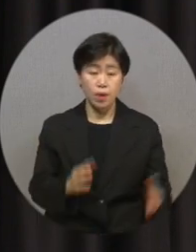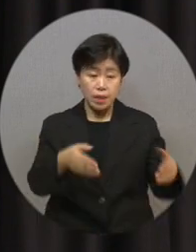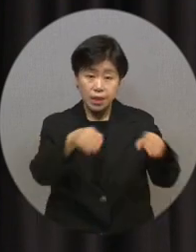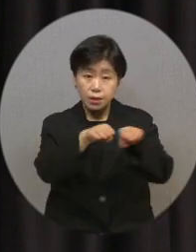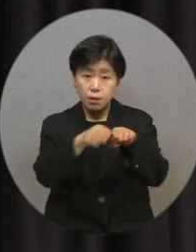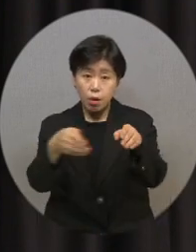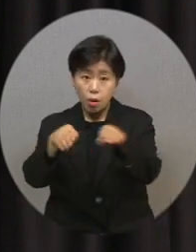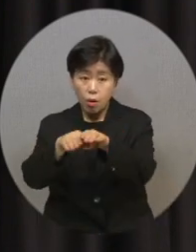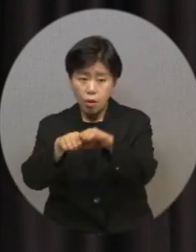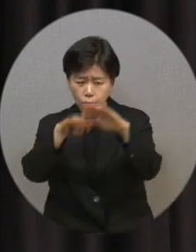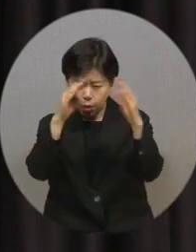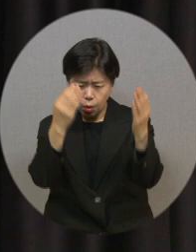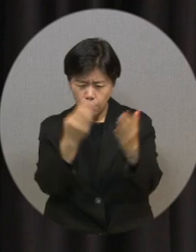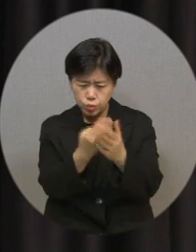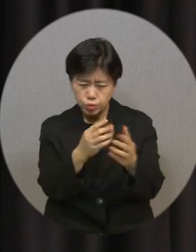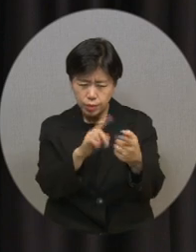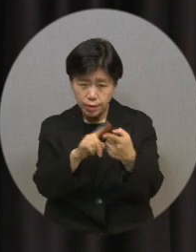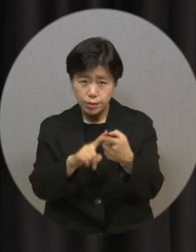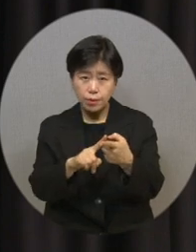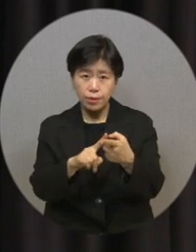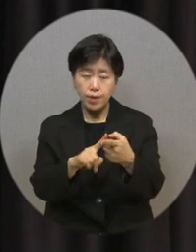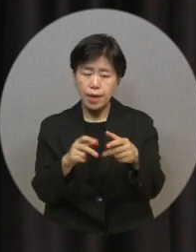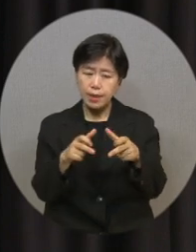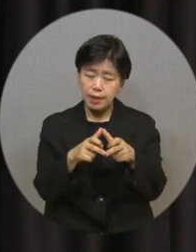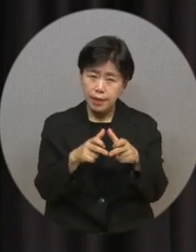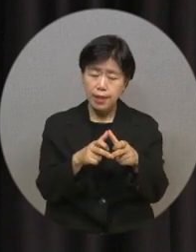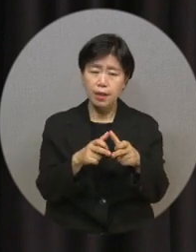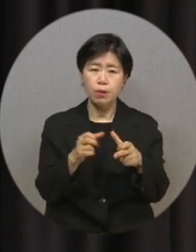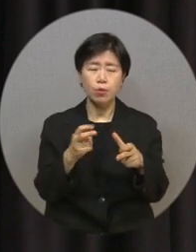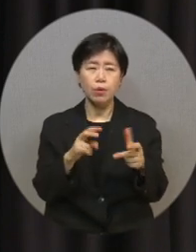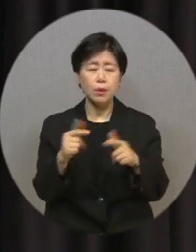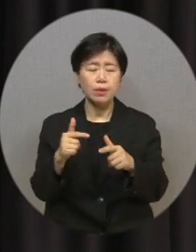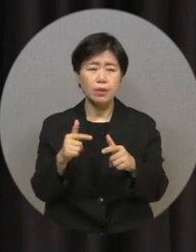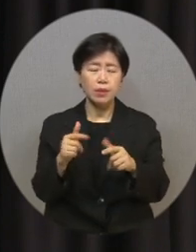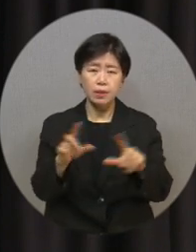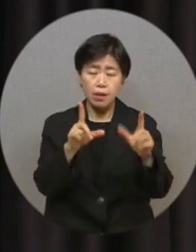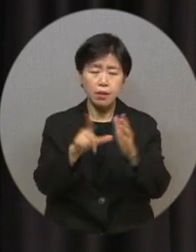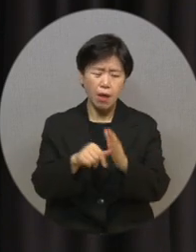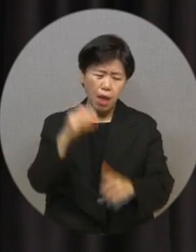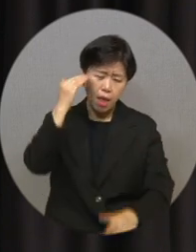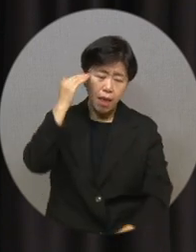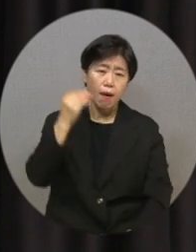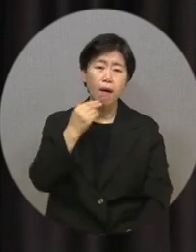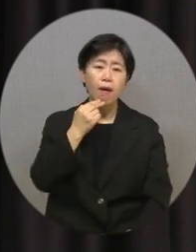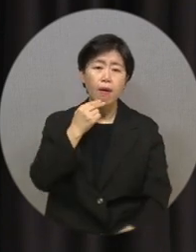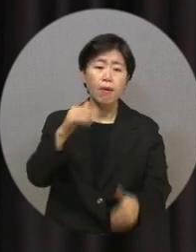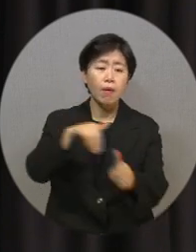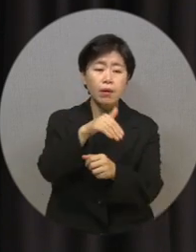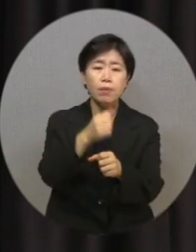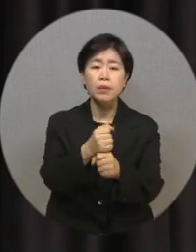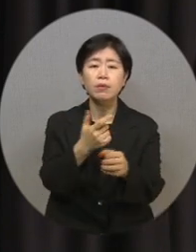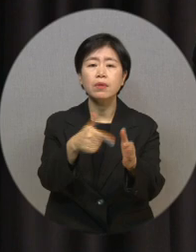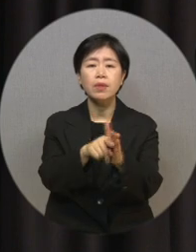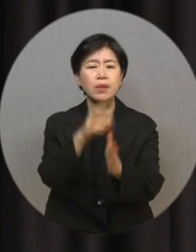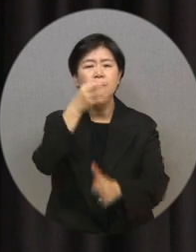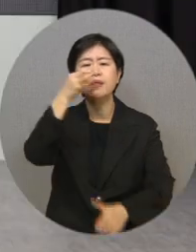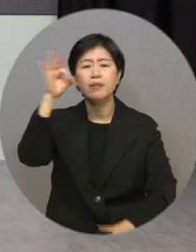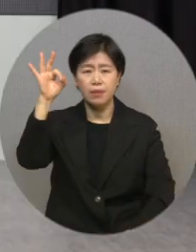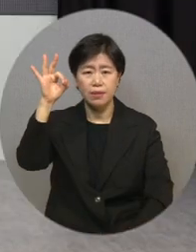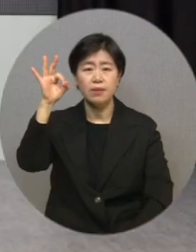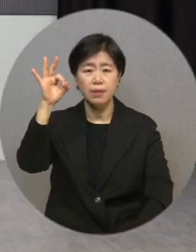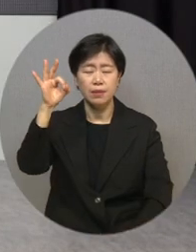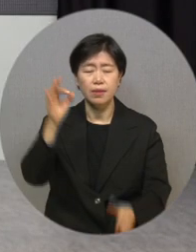시설물을 다 인증하는 그런 사업을 하고 있거든요 그 사업은 실질적으로 이제 아니 그러니까